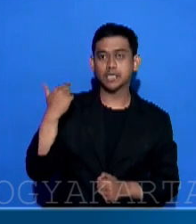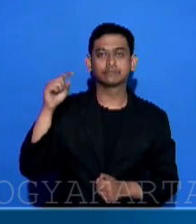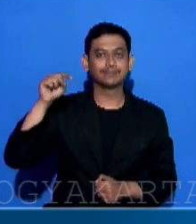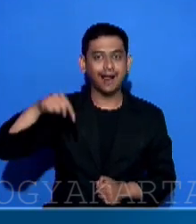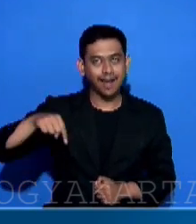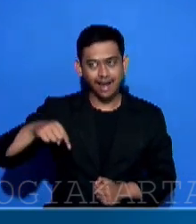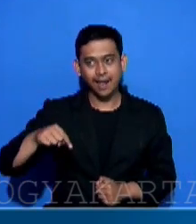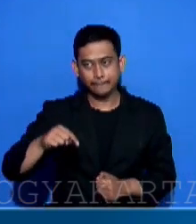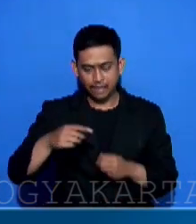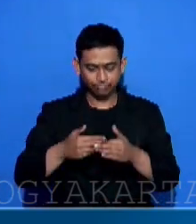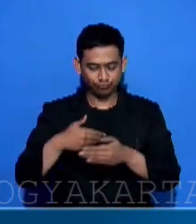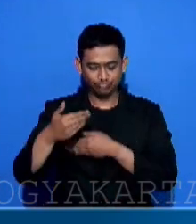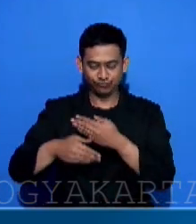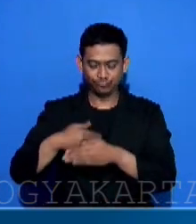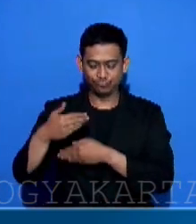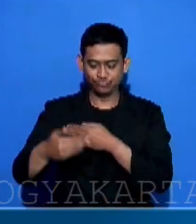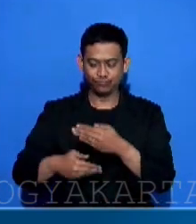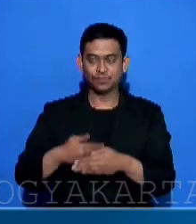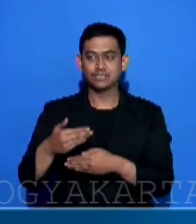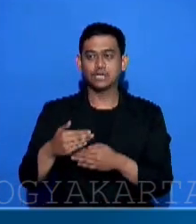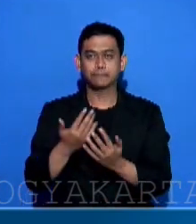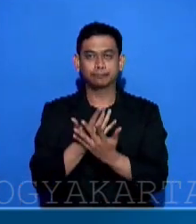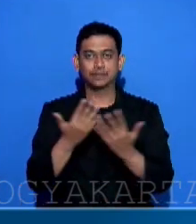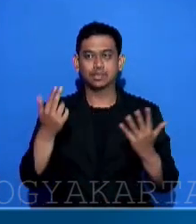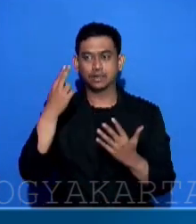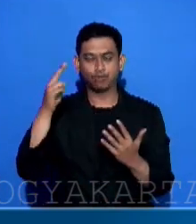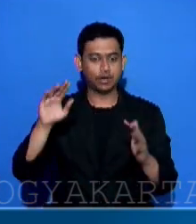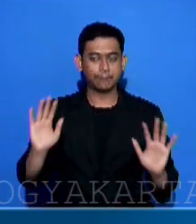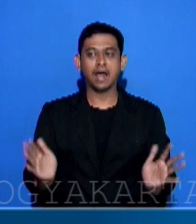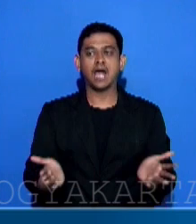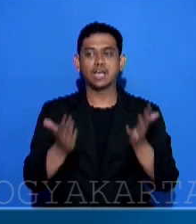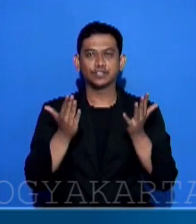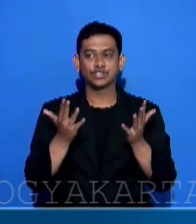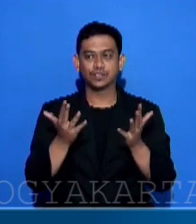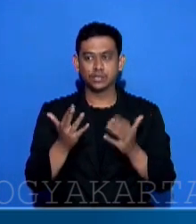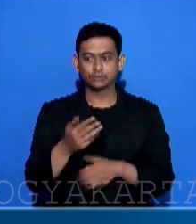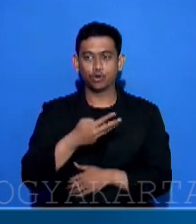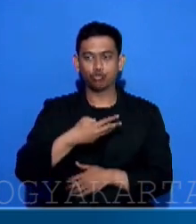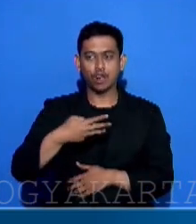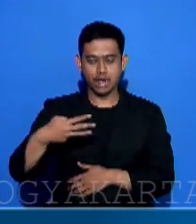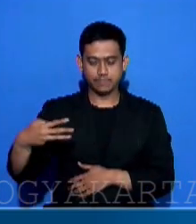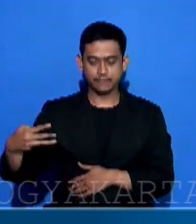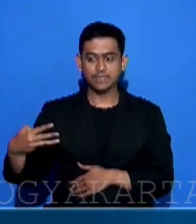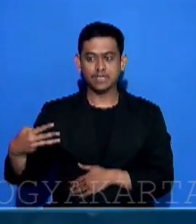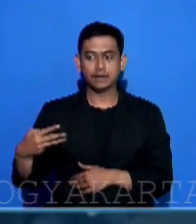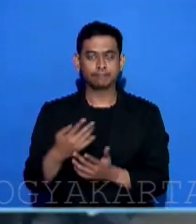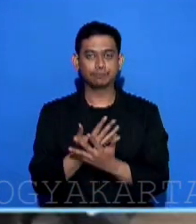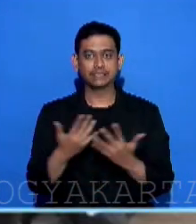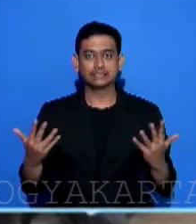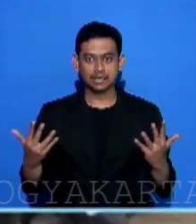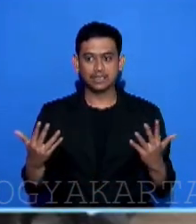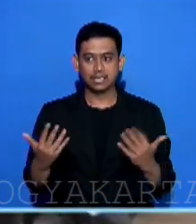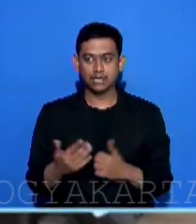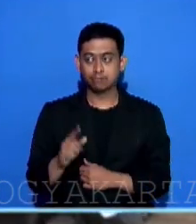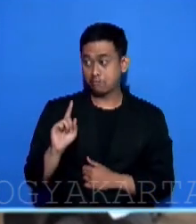ee upaya kembali masyarakat untuk menghidupkan kembali ee perekonom perekonomiannya masyarakat juga dengan